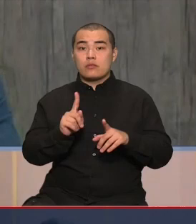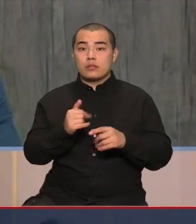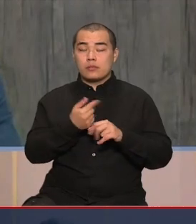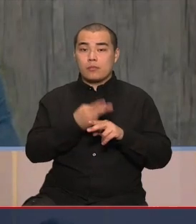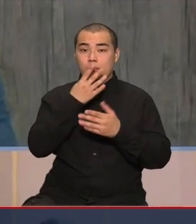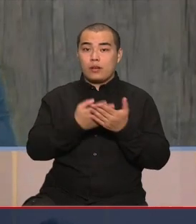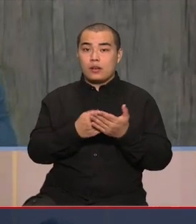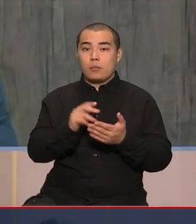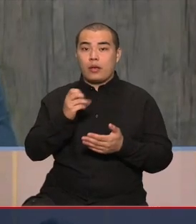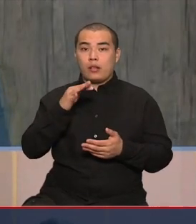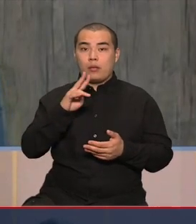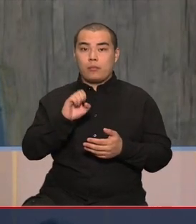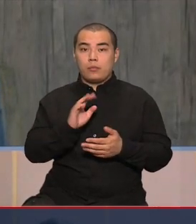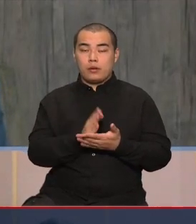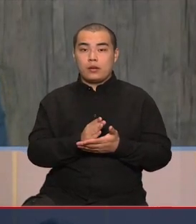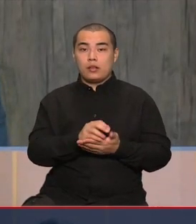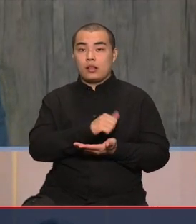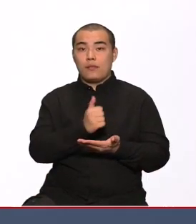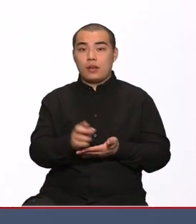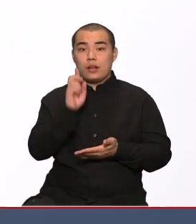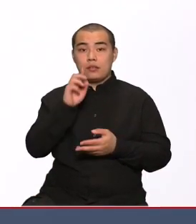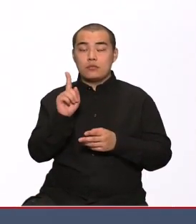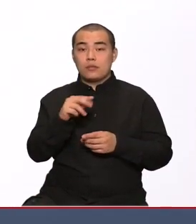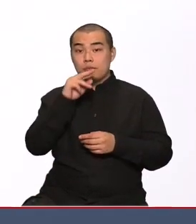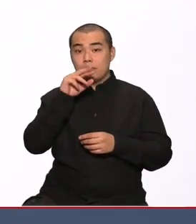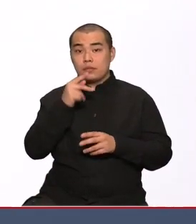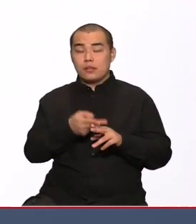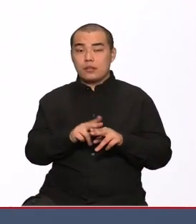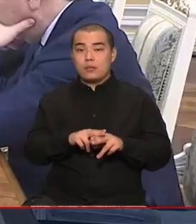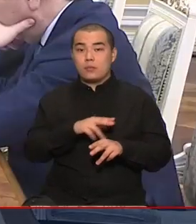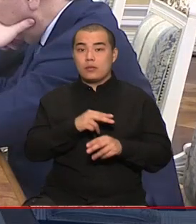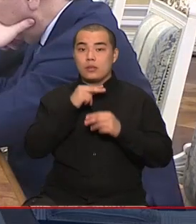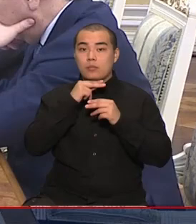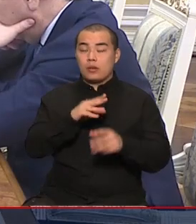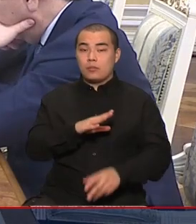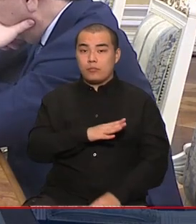баяндама оқудың салдары. Мемлекет басшысы шенеуніктердің қателігін бетіне басты.